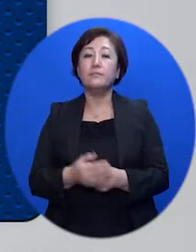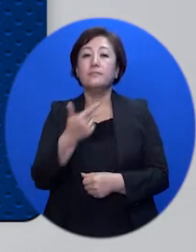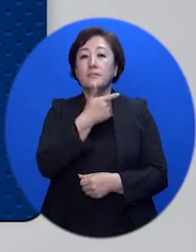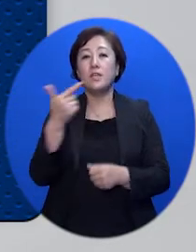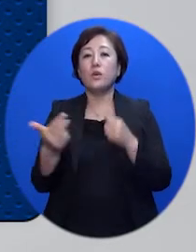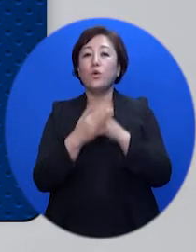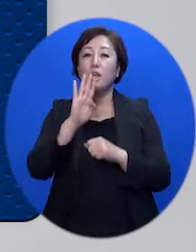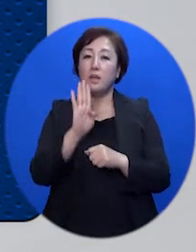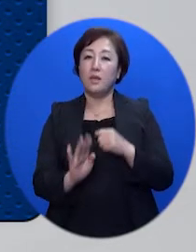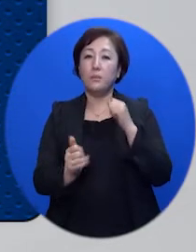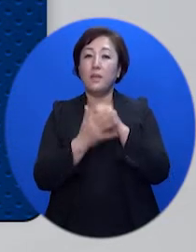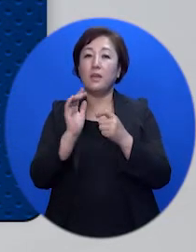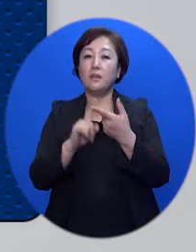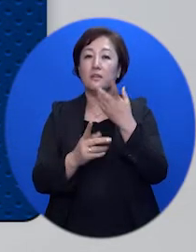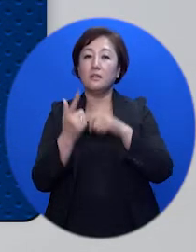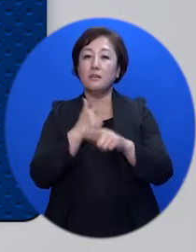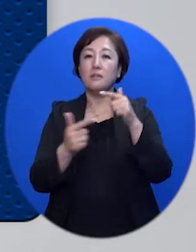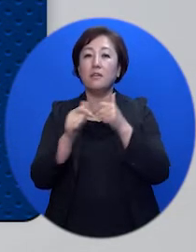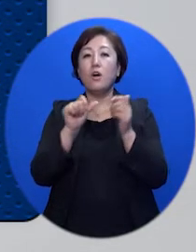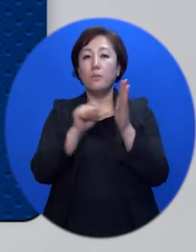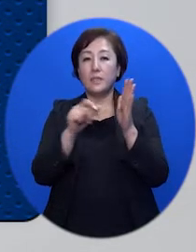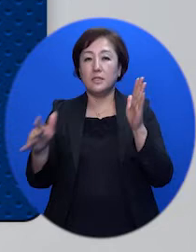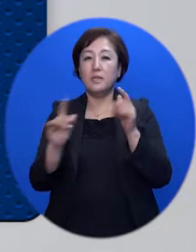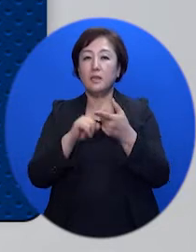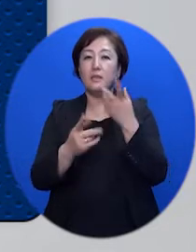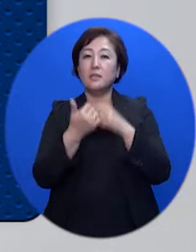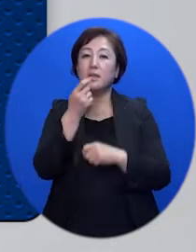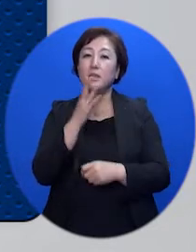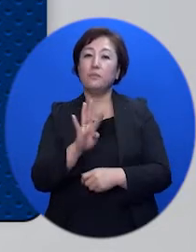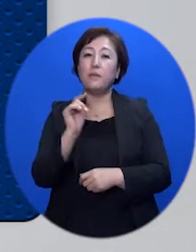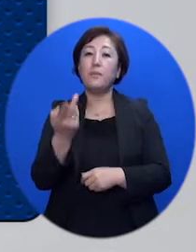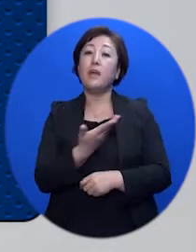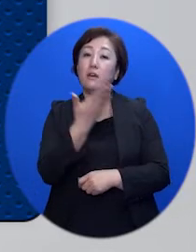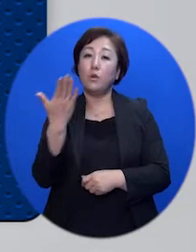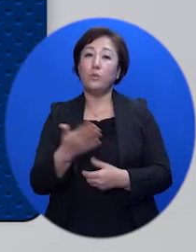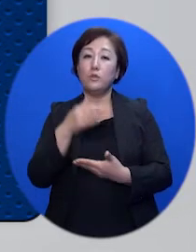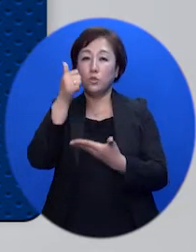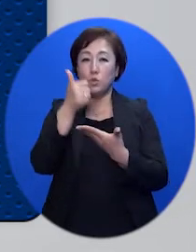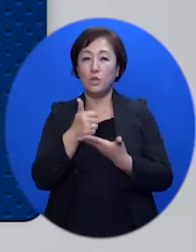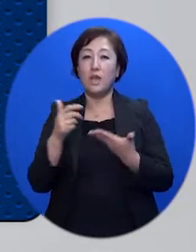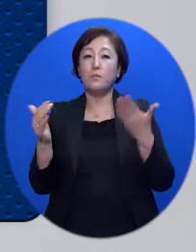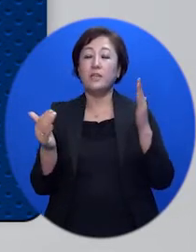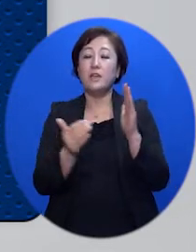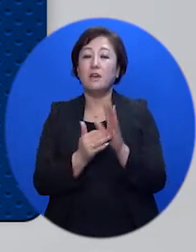최고의 래퍼들의 무한 열정을 느낄 수 있는 힙합 콘서트에 여러분을 초대합니다.